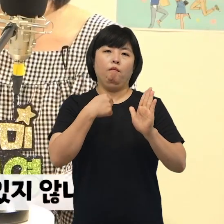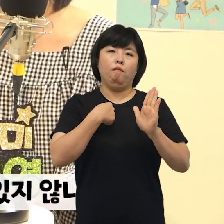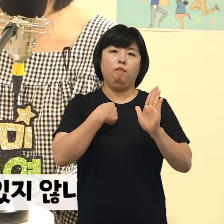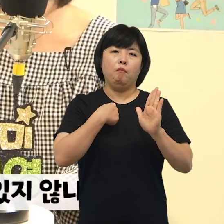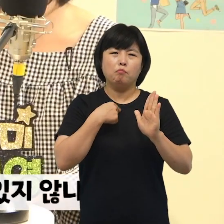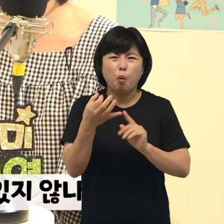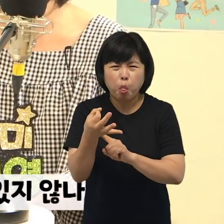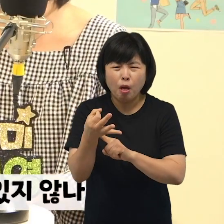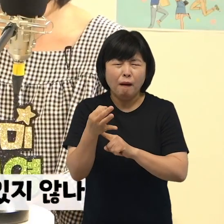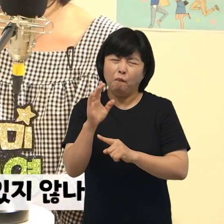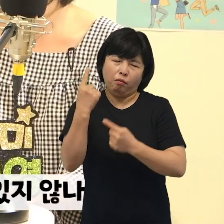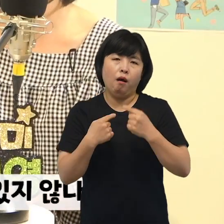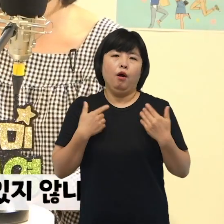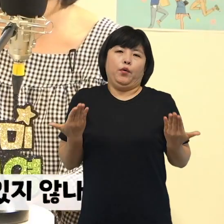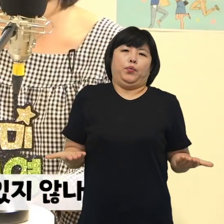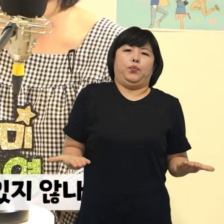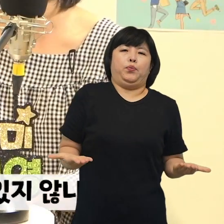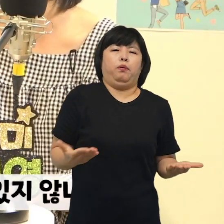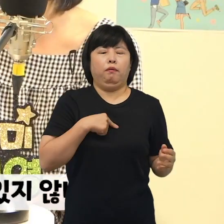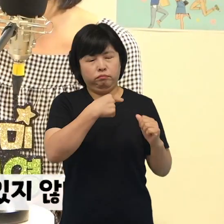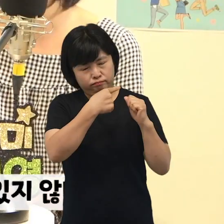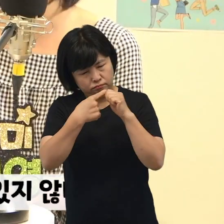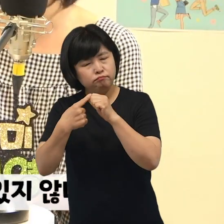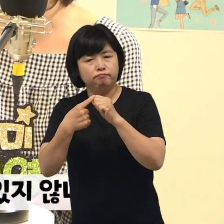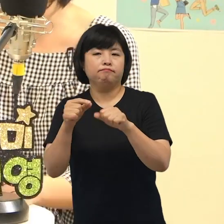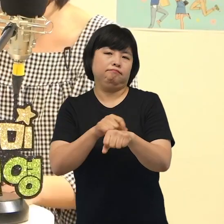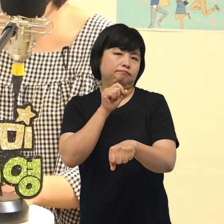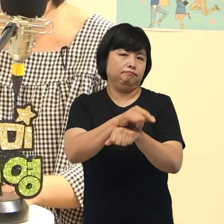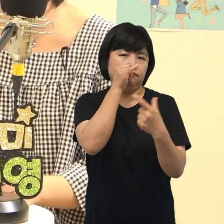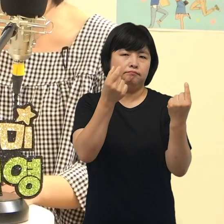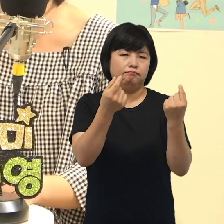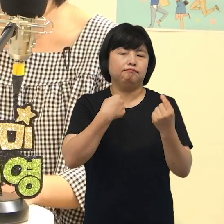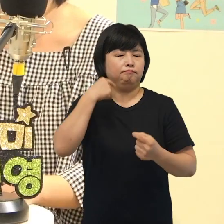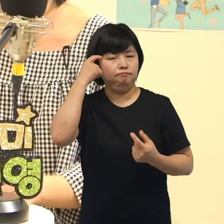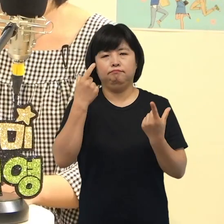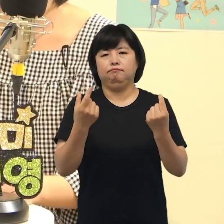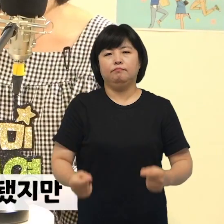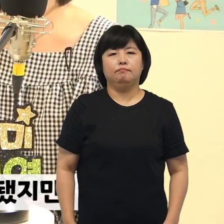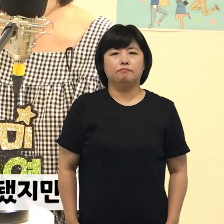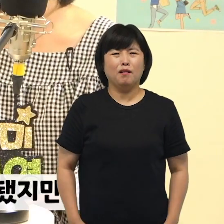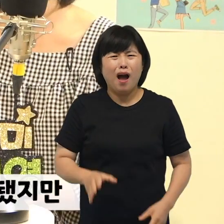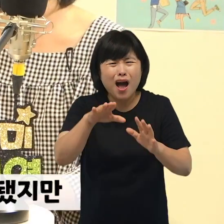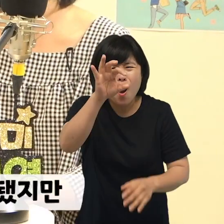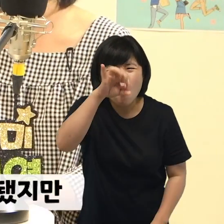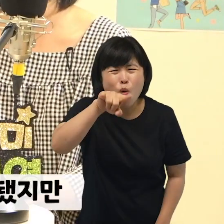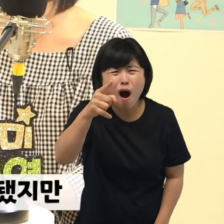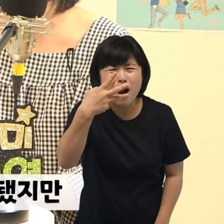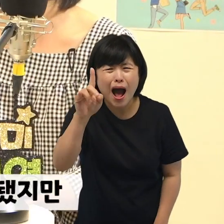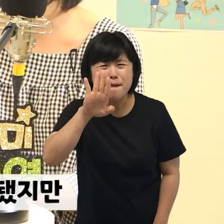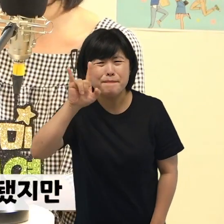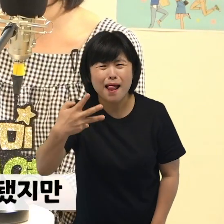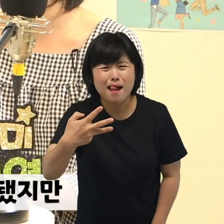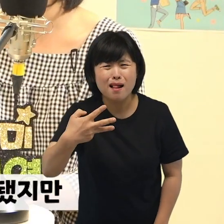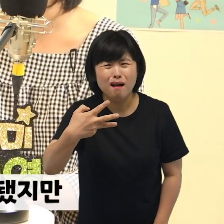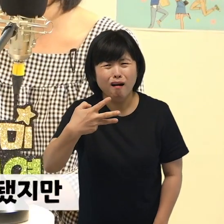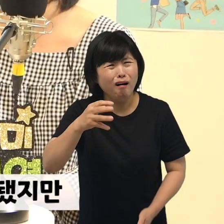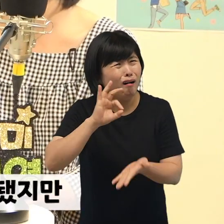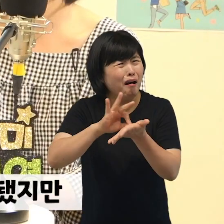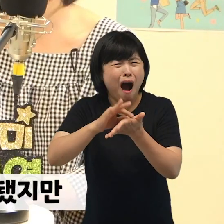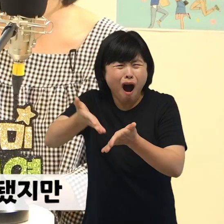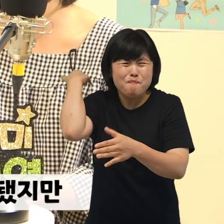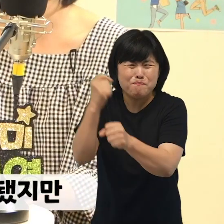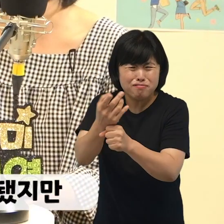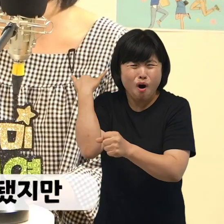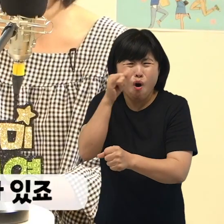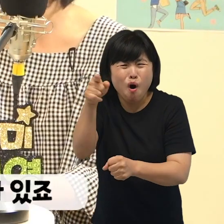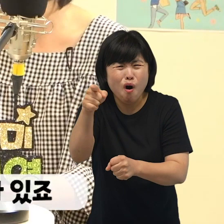되게 돈보다는 여가를 중시하는 그런 특성이 있지 않나 이런 생각이 들거든요. 요즘에 또 워라밸이라고 쓰인